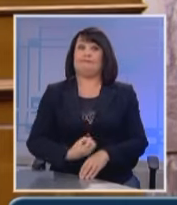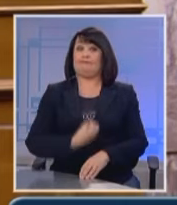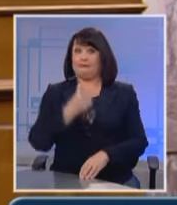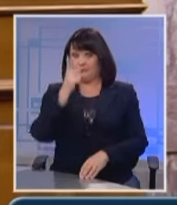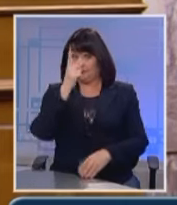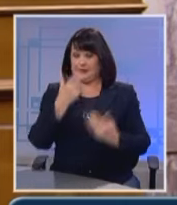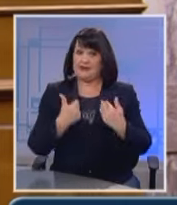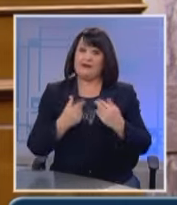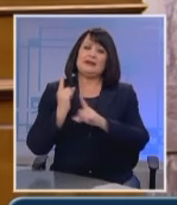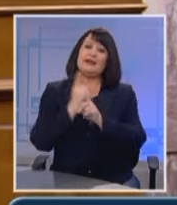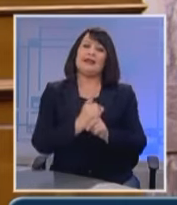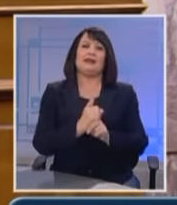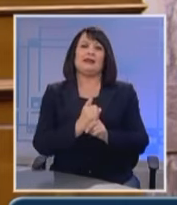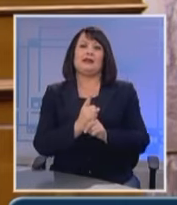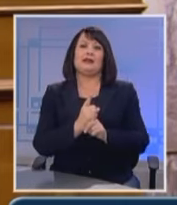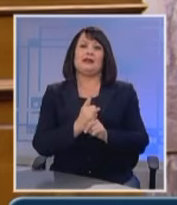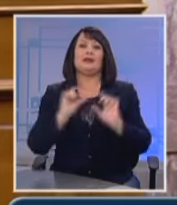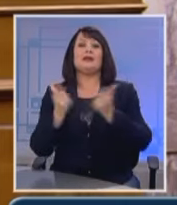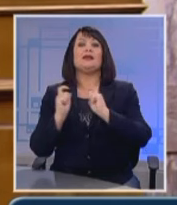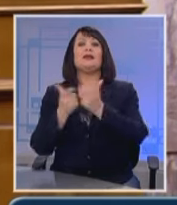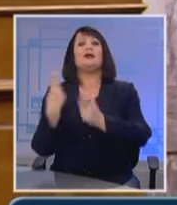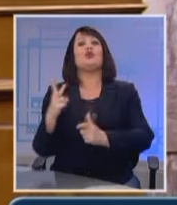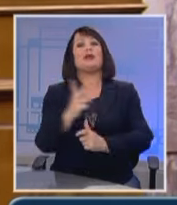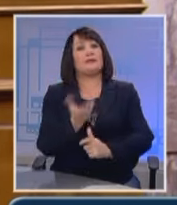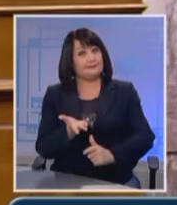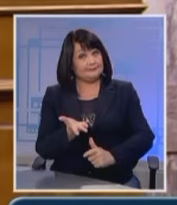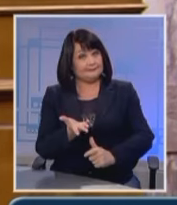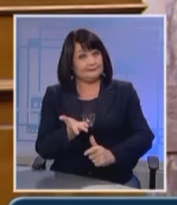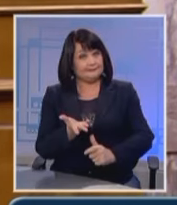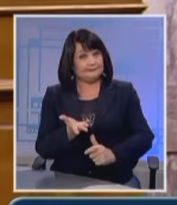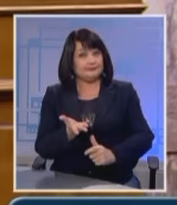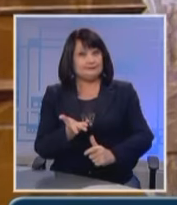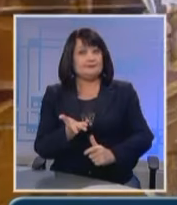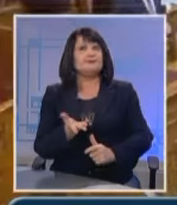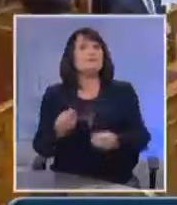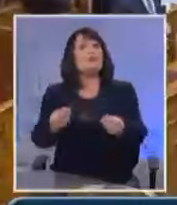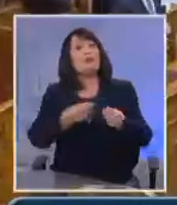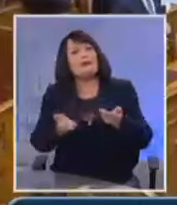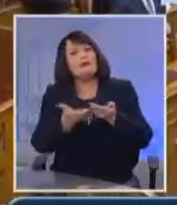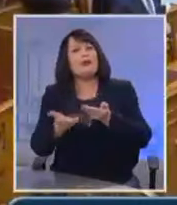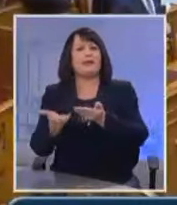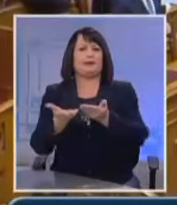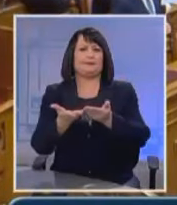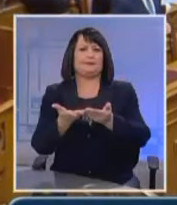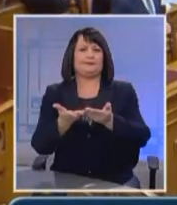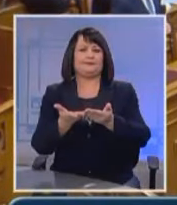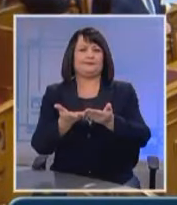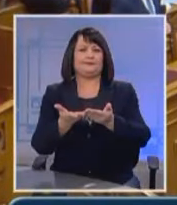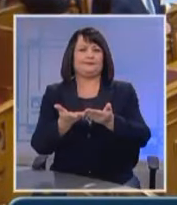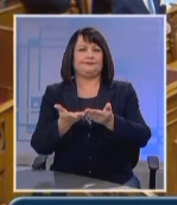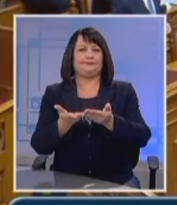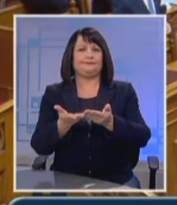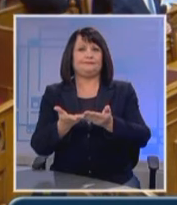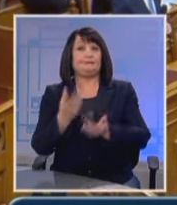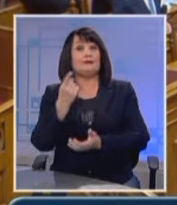Περήφανοι κυρίως για τις οικογένειές σας και για αυτό που συνεισέφεραν με